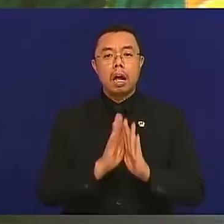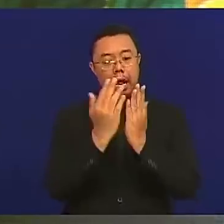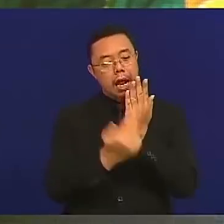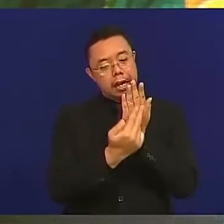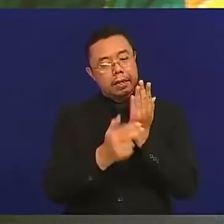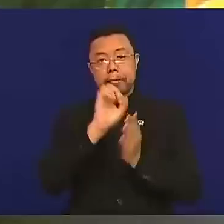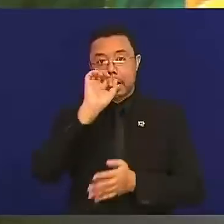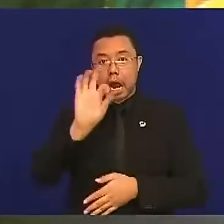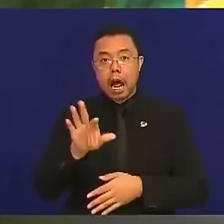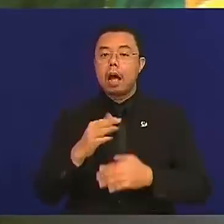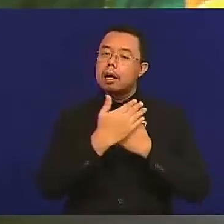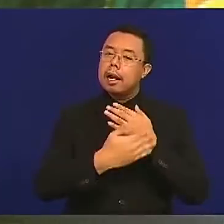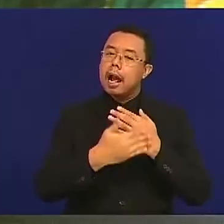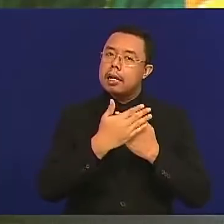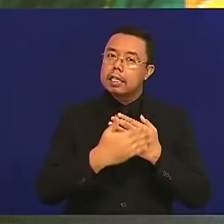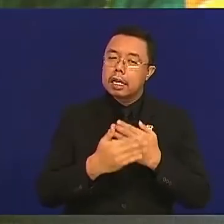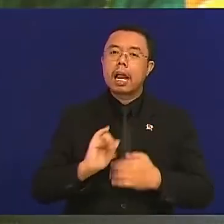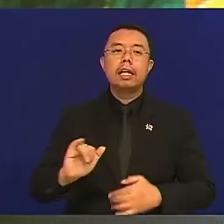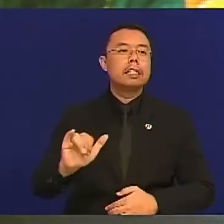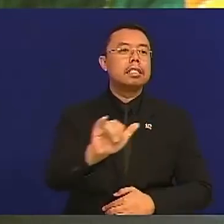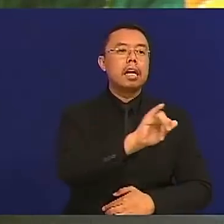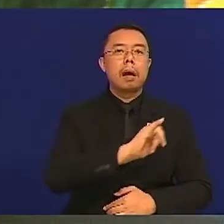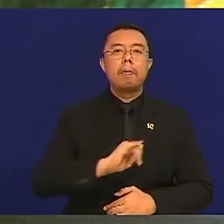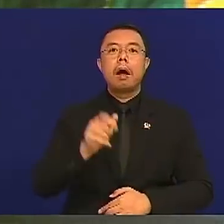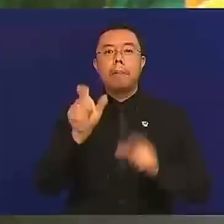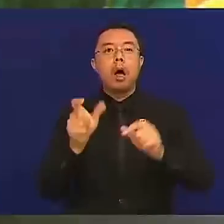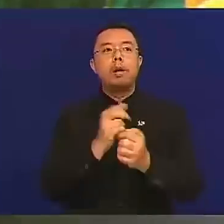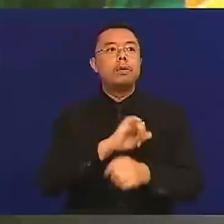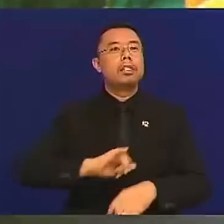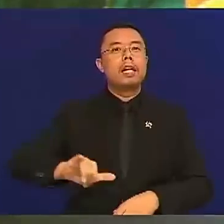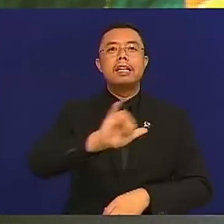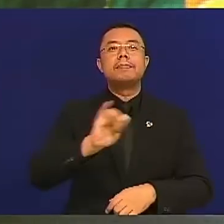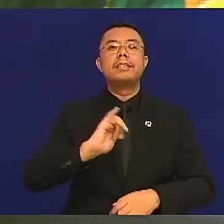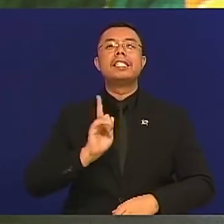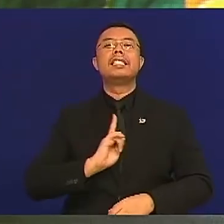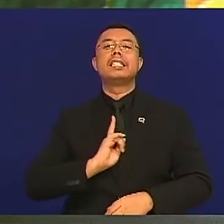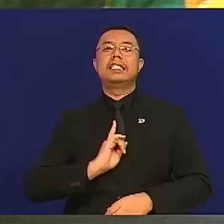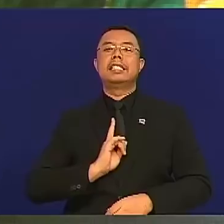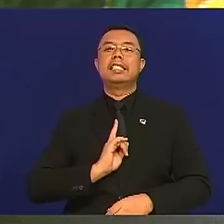Alkitab mengatakan kasihilah sesama manusia seperti dirimu sendiri.